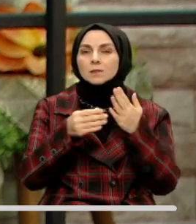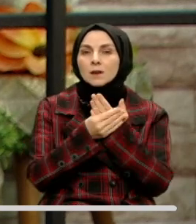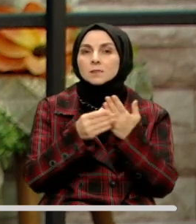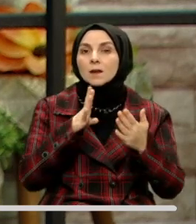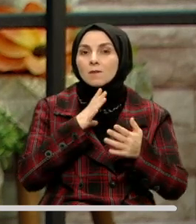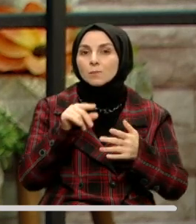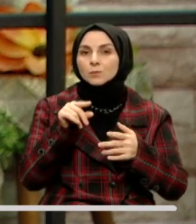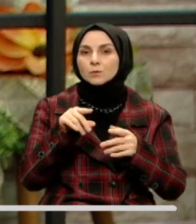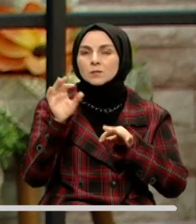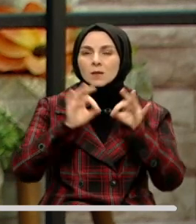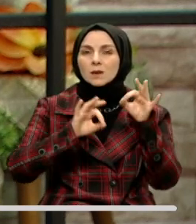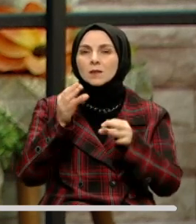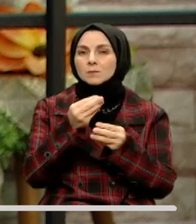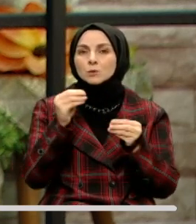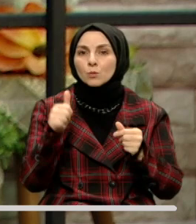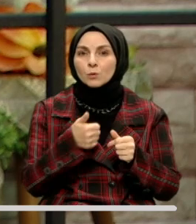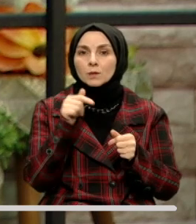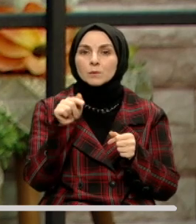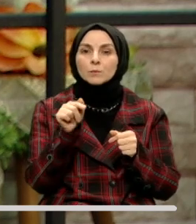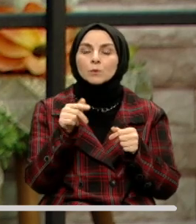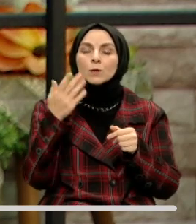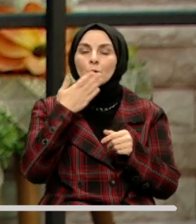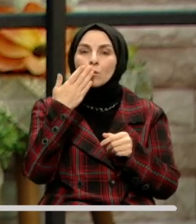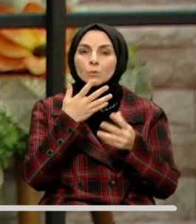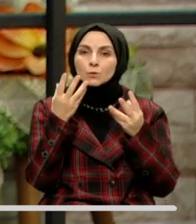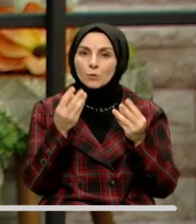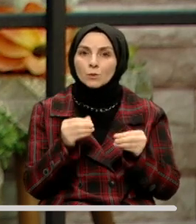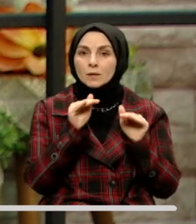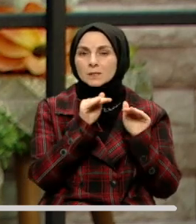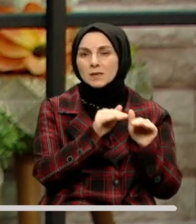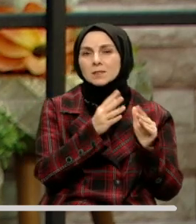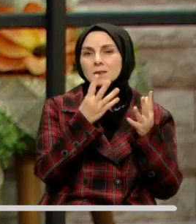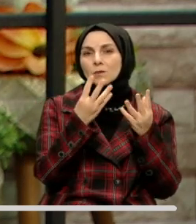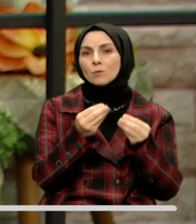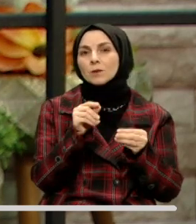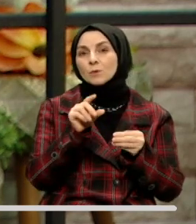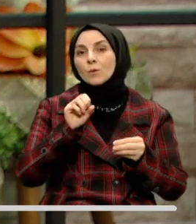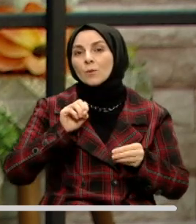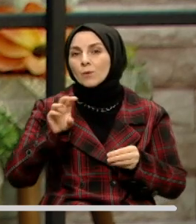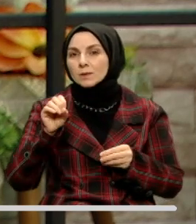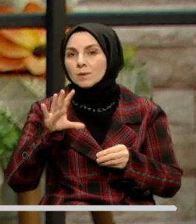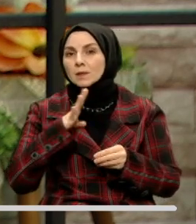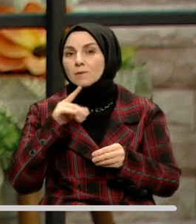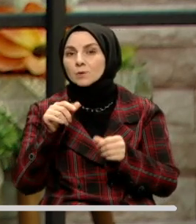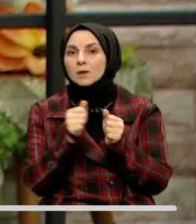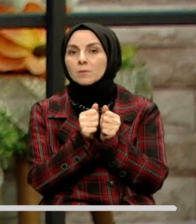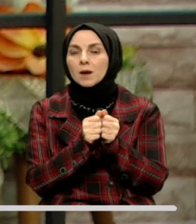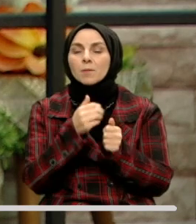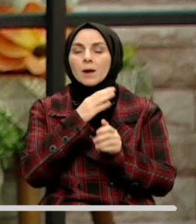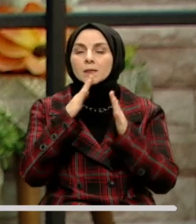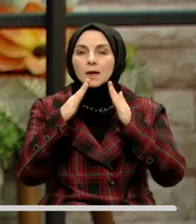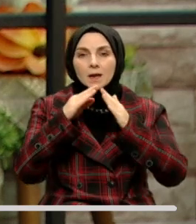Burada okul rehberlik psikolojik danışmanlarıyla bir arada. Evde de anne babanın desteğiyle zaten bir